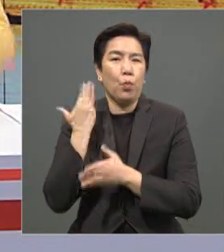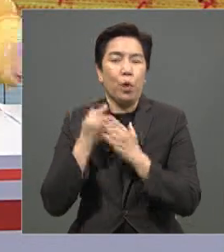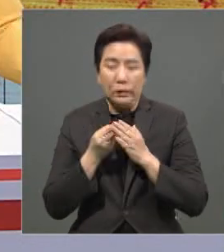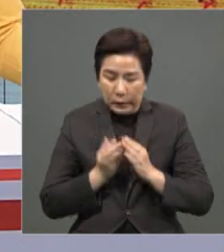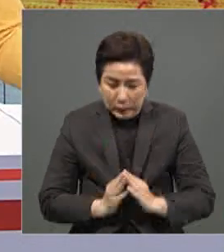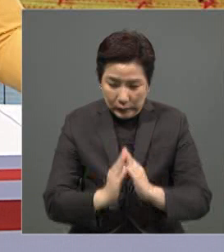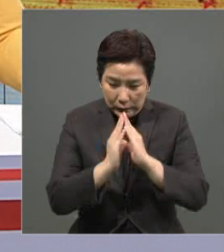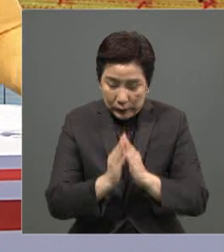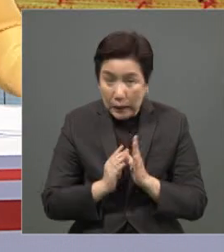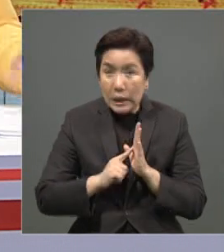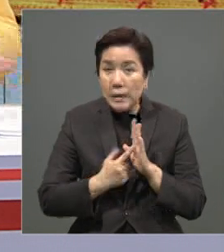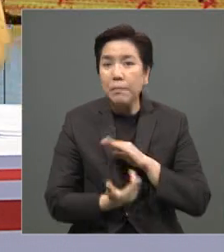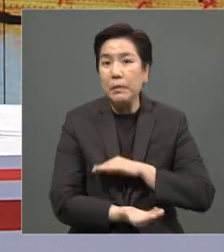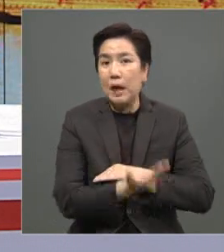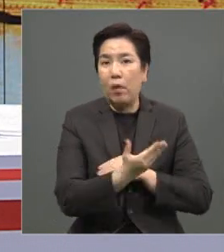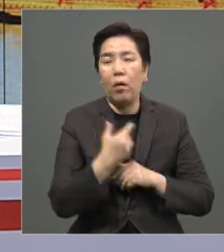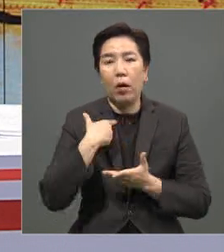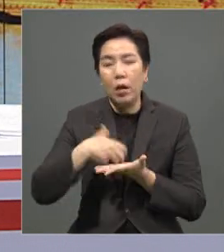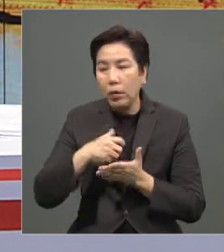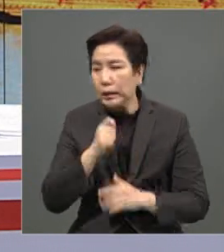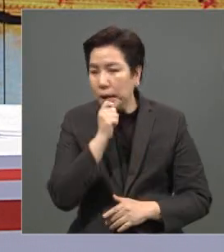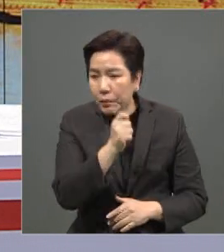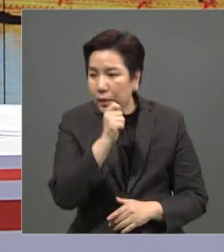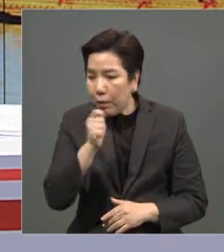วงตั้งแต่ช่วงเช้าแล้วก็ได้ฟังเสียงสัมภาษ